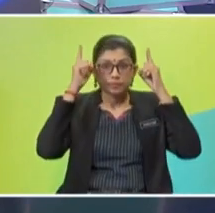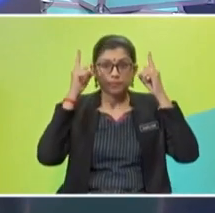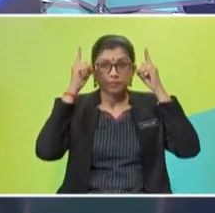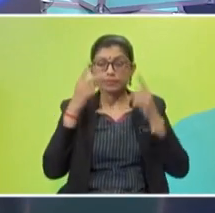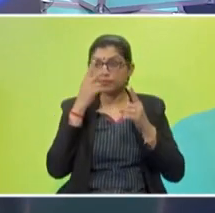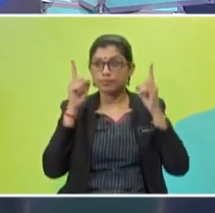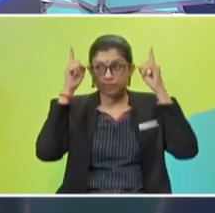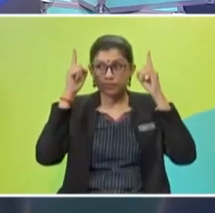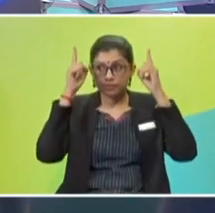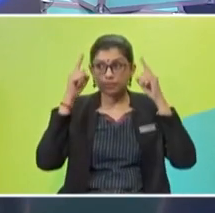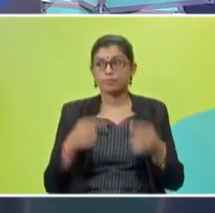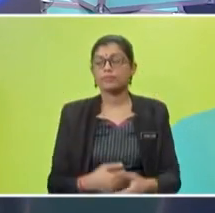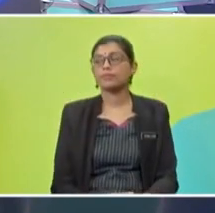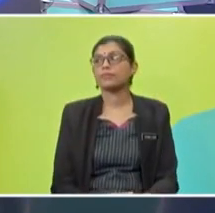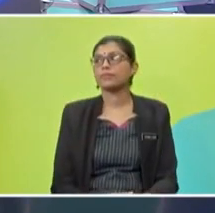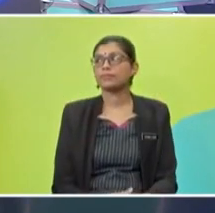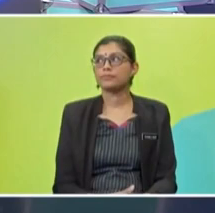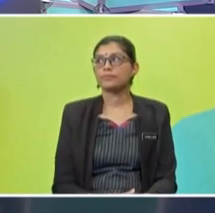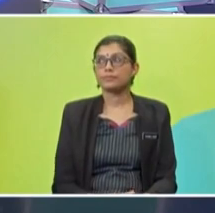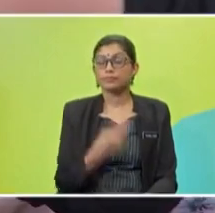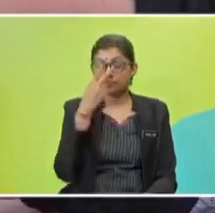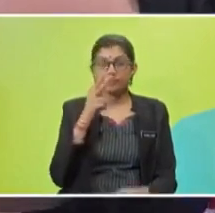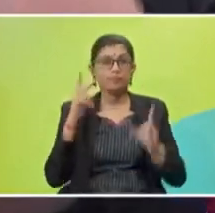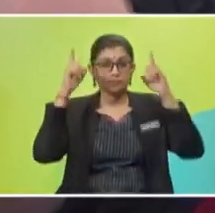subscene.co Hye